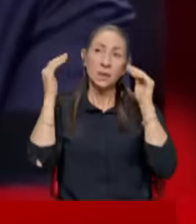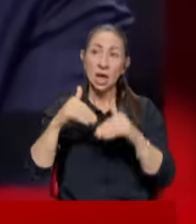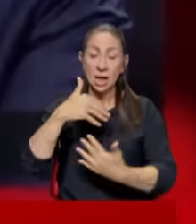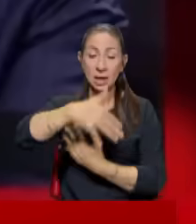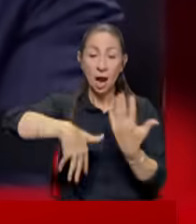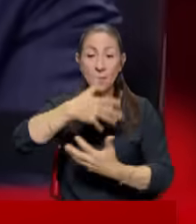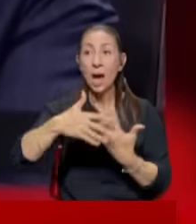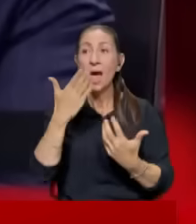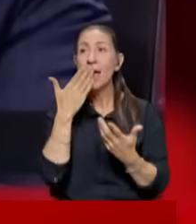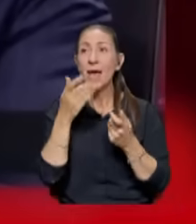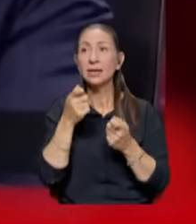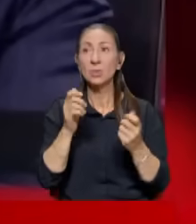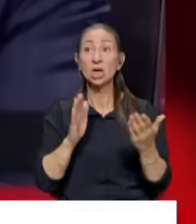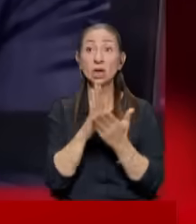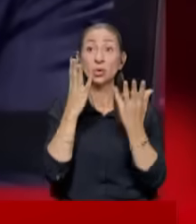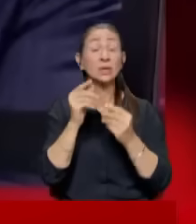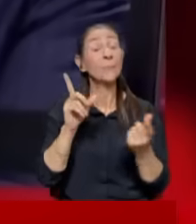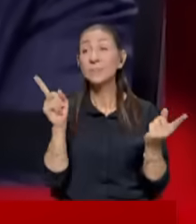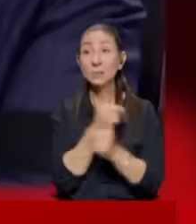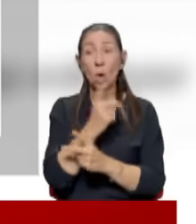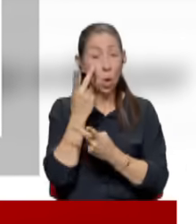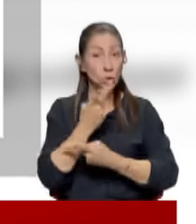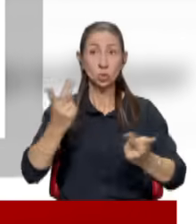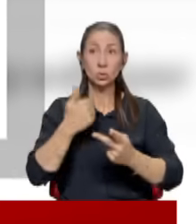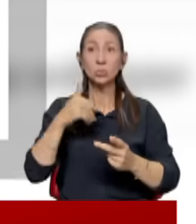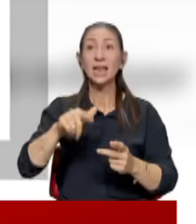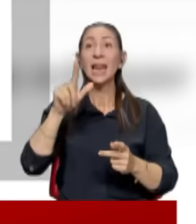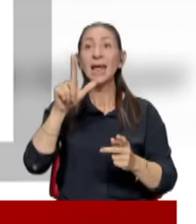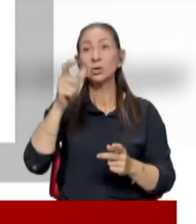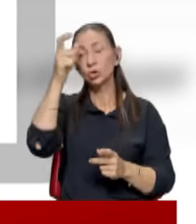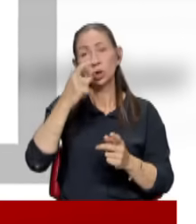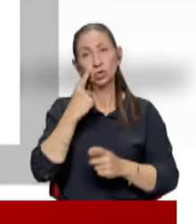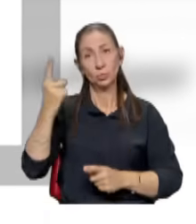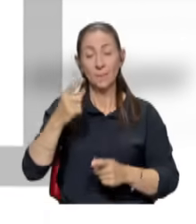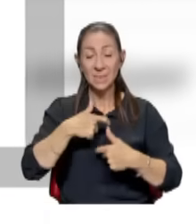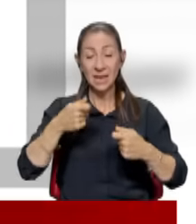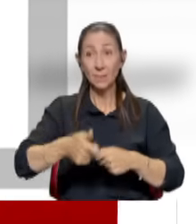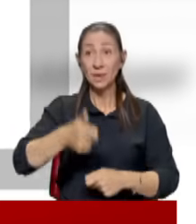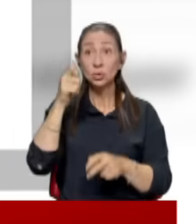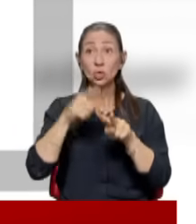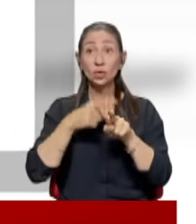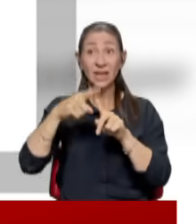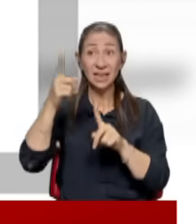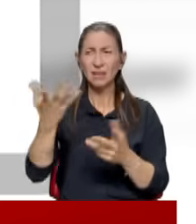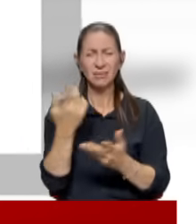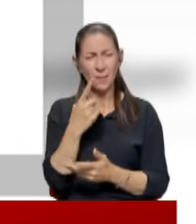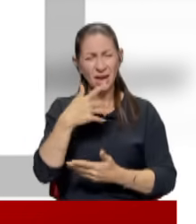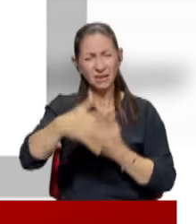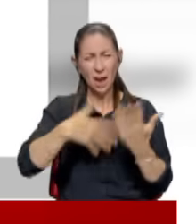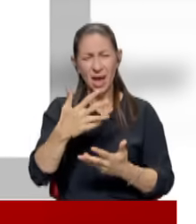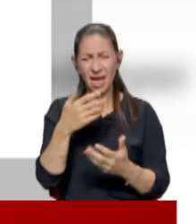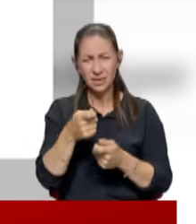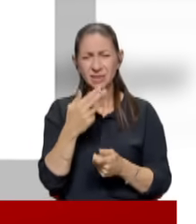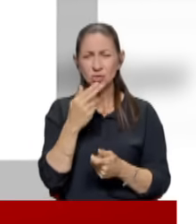Karma eğitime karşı olduğum söyleniyor. Tam tersine özgürlükçüyüm. Burası laik Türkiye Cumhuriyeti. Milli Eğitim Bakanı Yusuf Tekin, ne demek karma eğitim